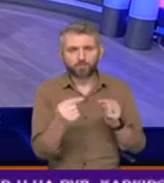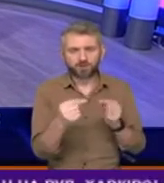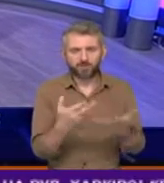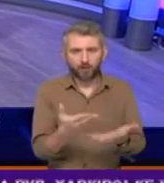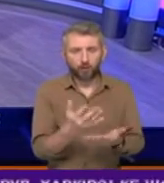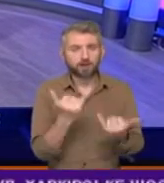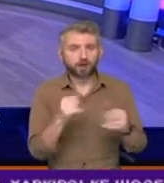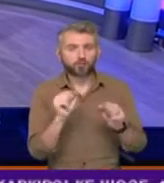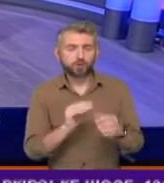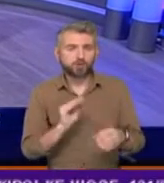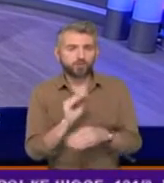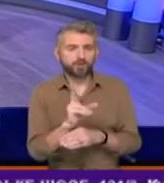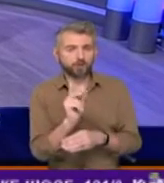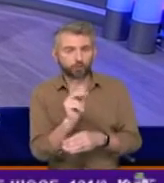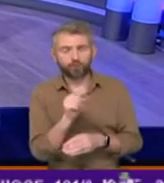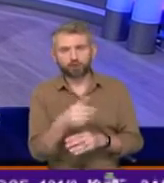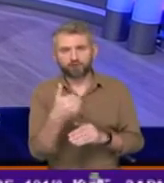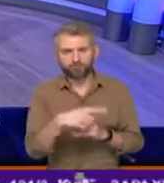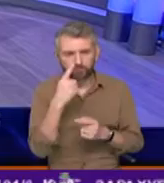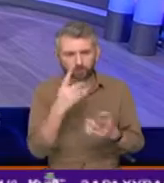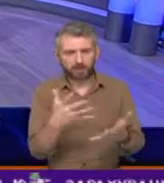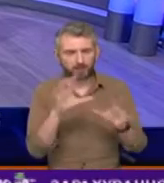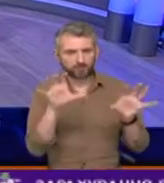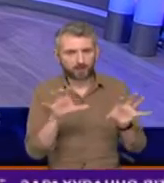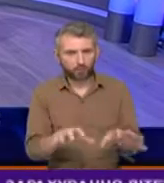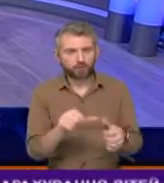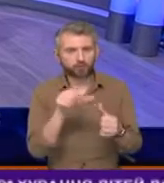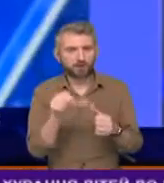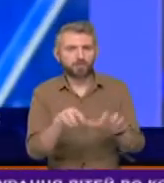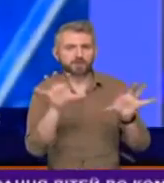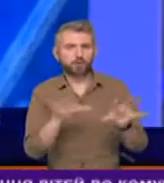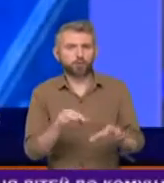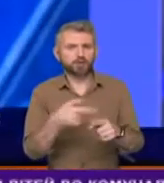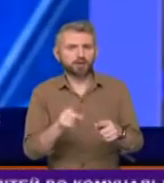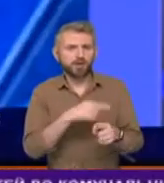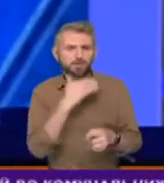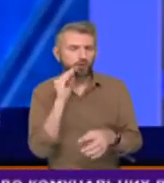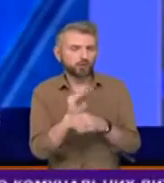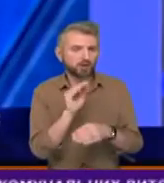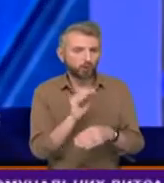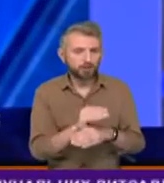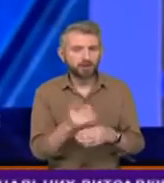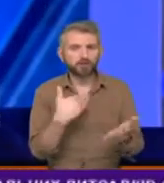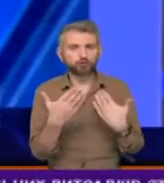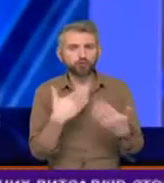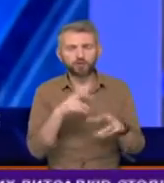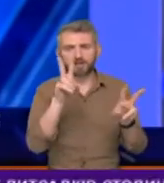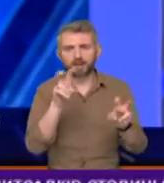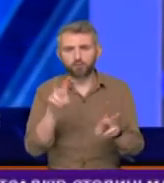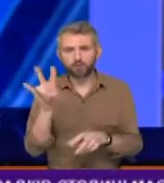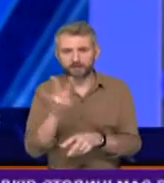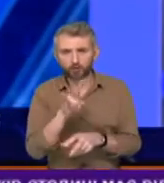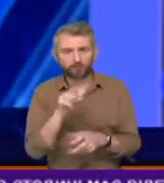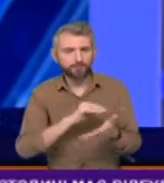а зараз можна додати другу. Вона вже проглядається в законах, окремо в тому ж самому законі, який там багато хто критикує, але який стосується найменувань церков.